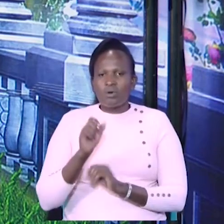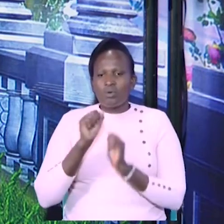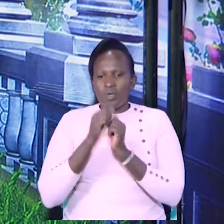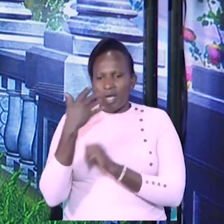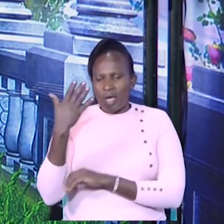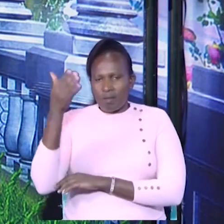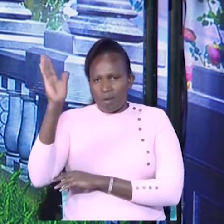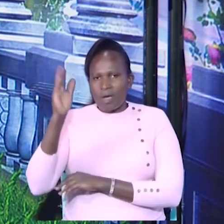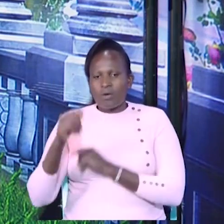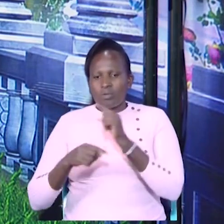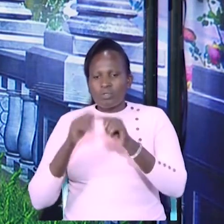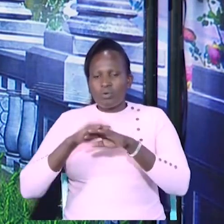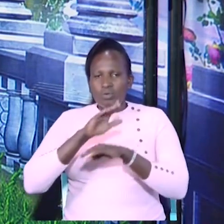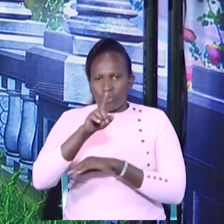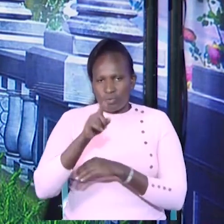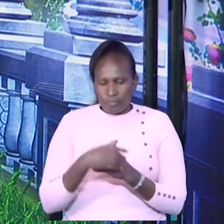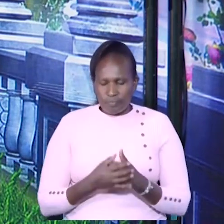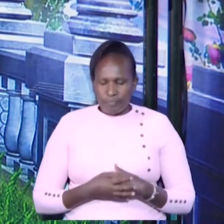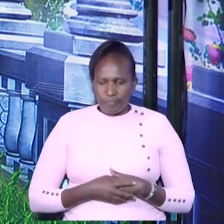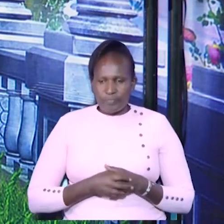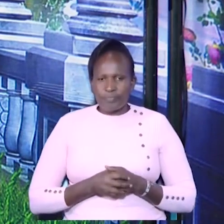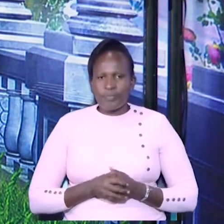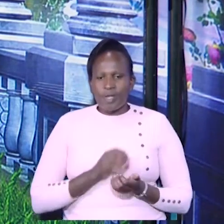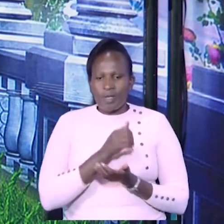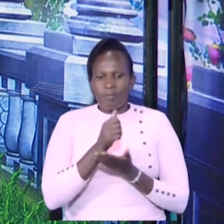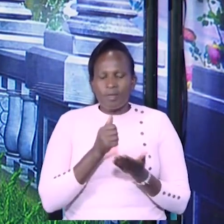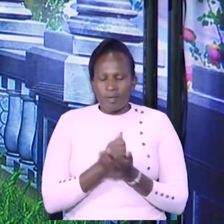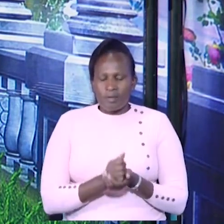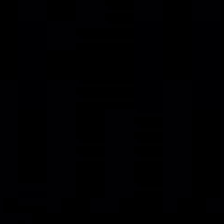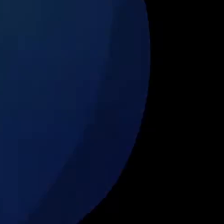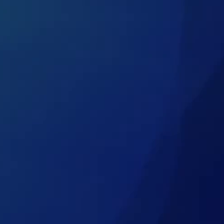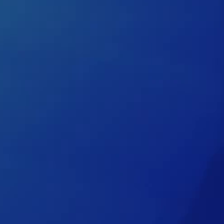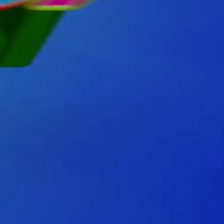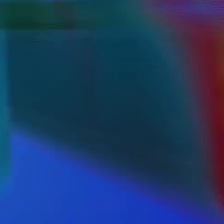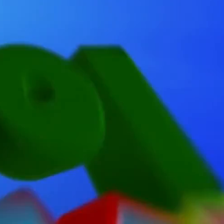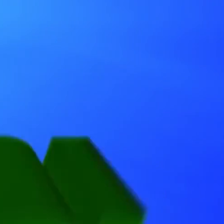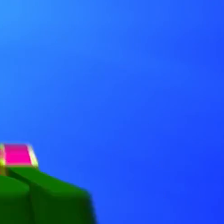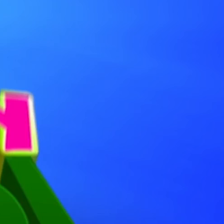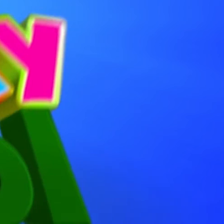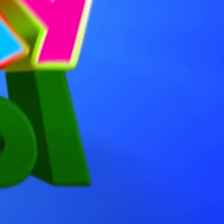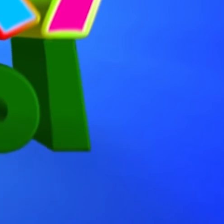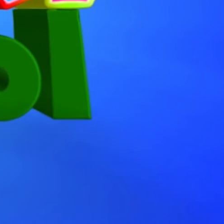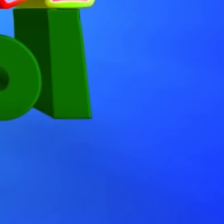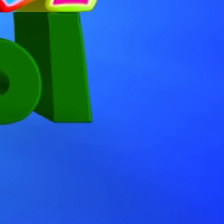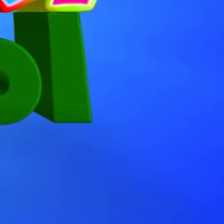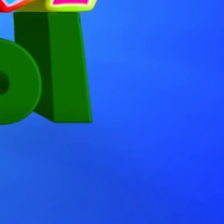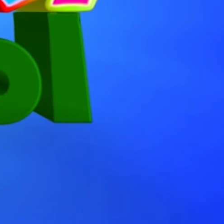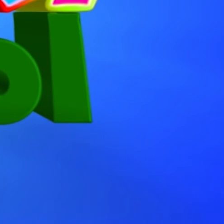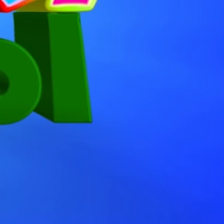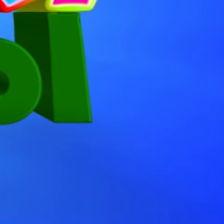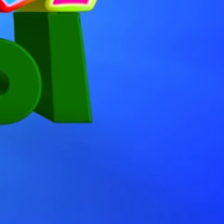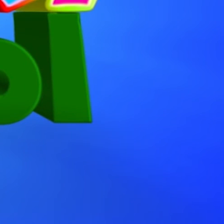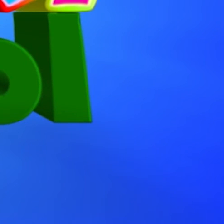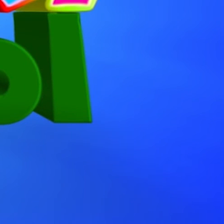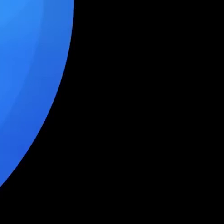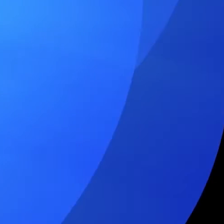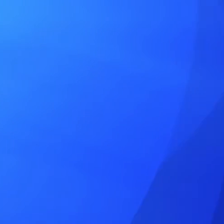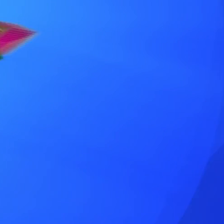wake uendelee kuwa juu yako. Amen. We will go, we will be.